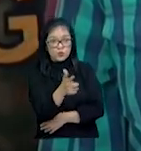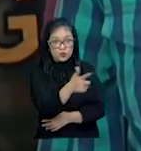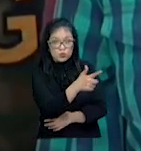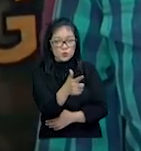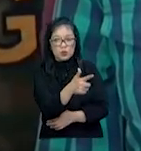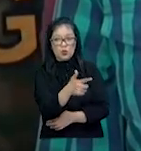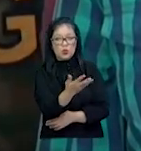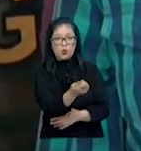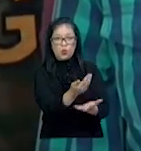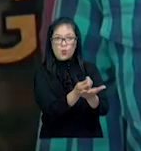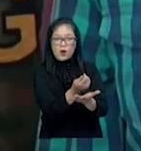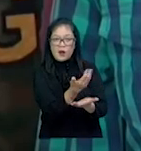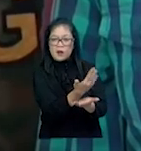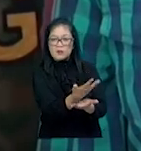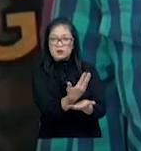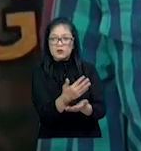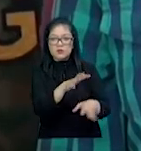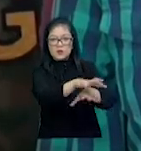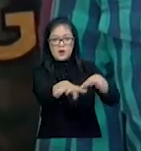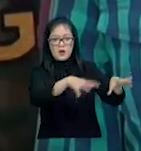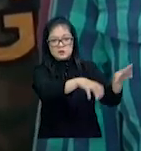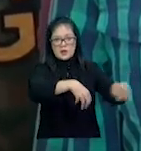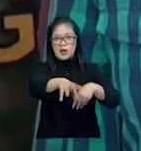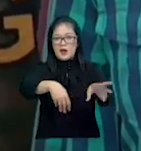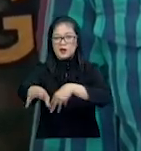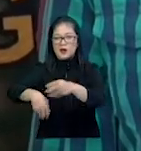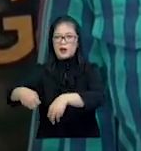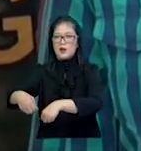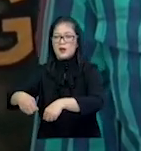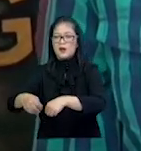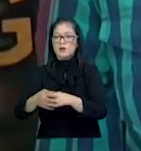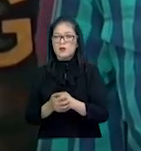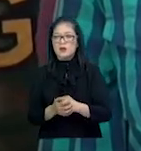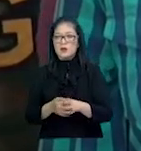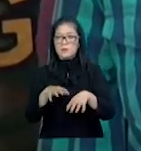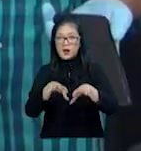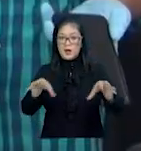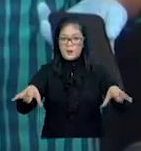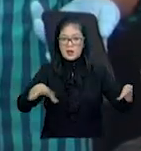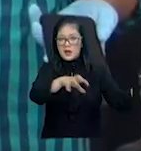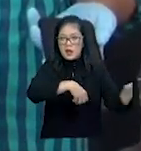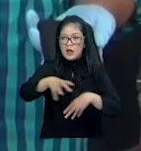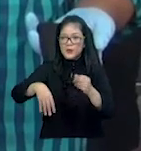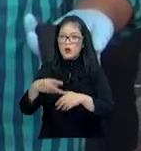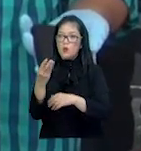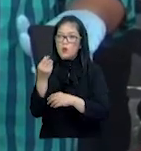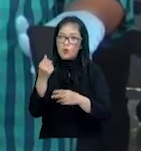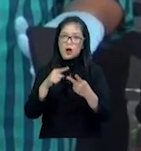itu mengambil barang-barang yang berharga. Antara lain uang, HP.